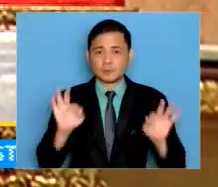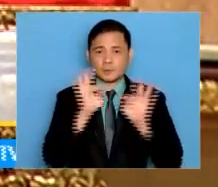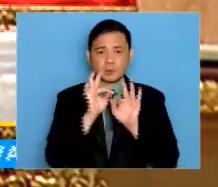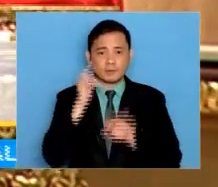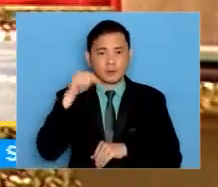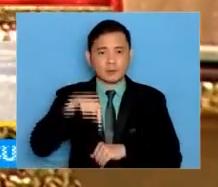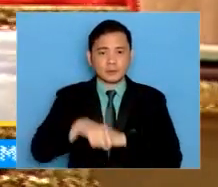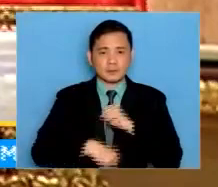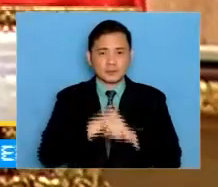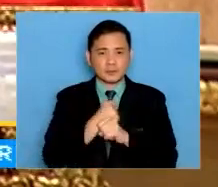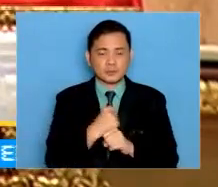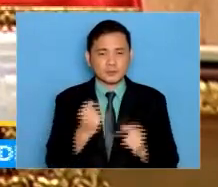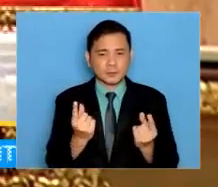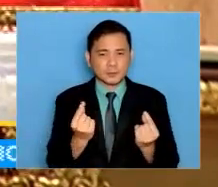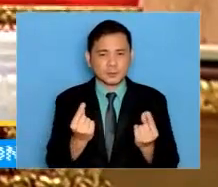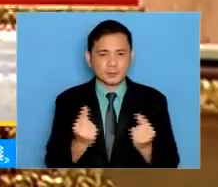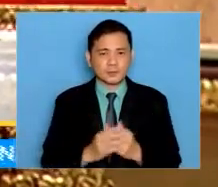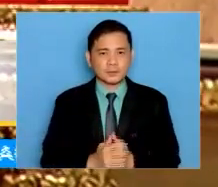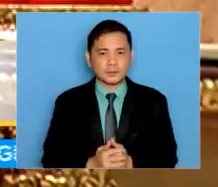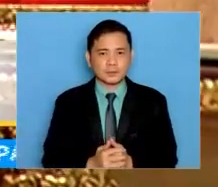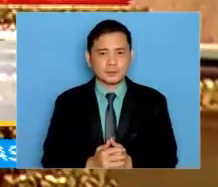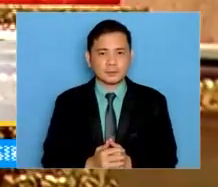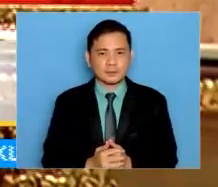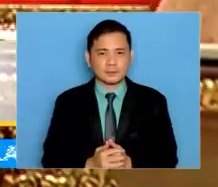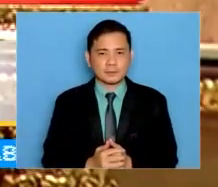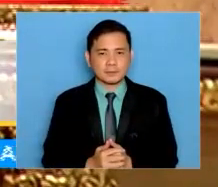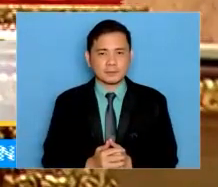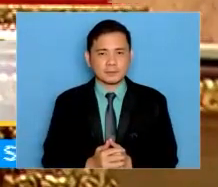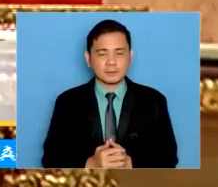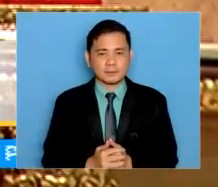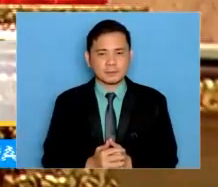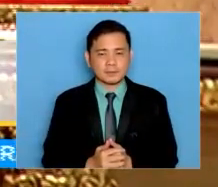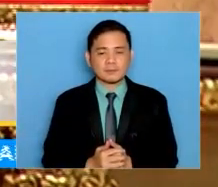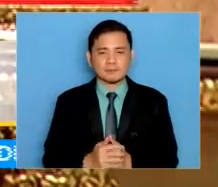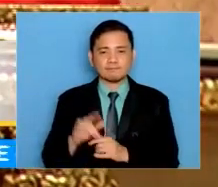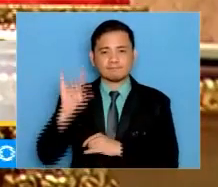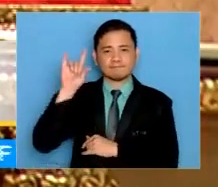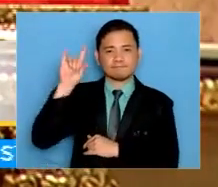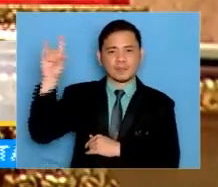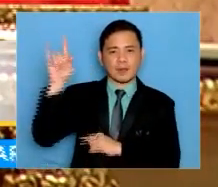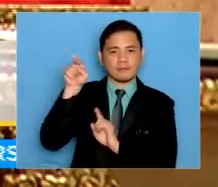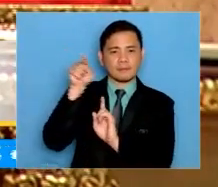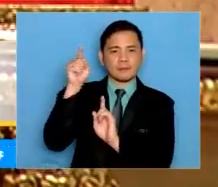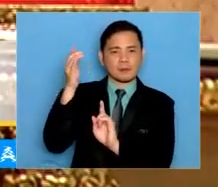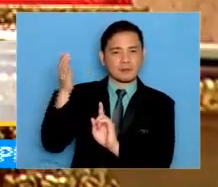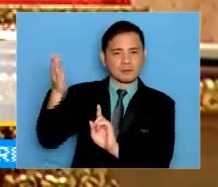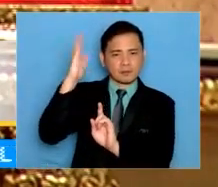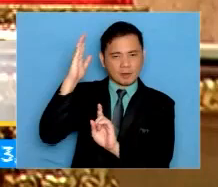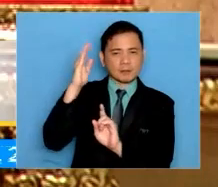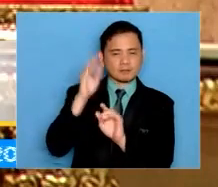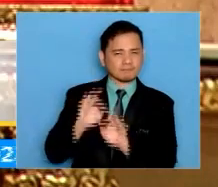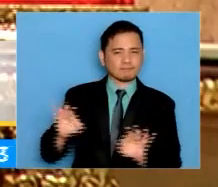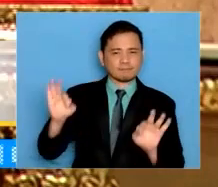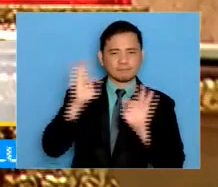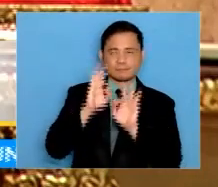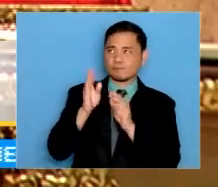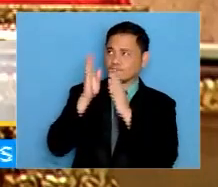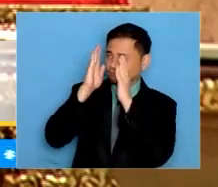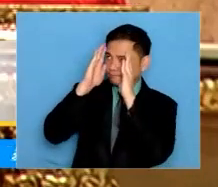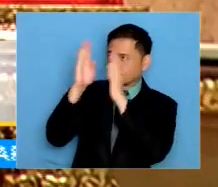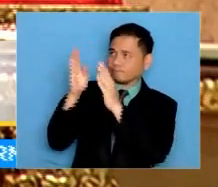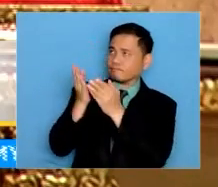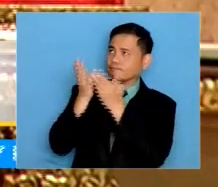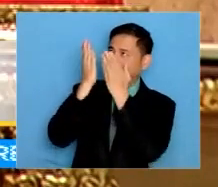sapagkat ang ibinigay sa atin ng Ama, ng Diyos Ama, ang